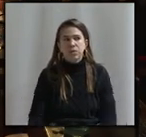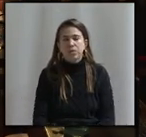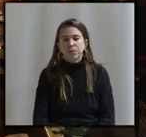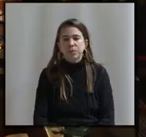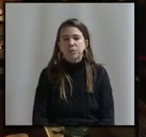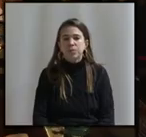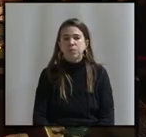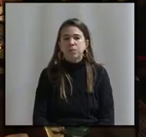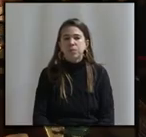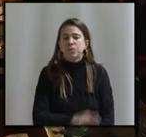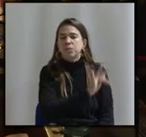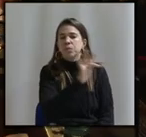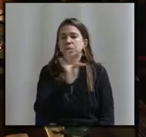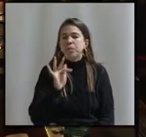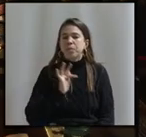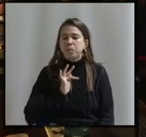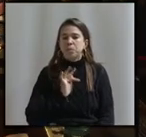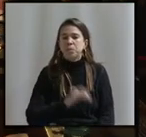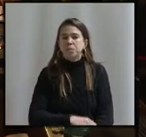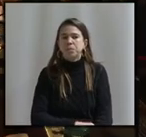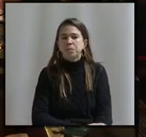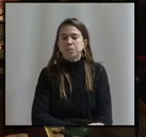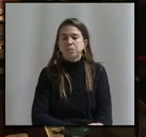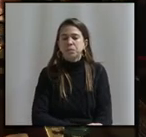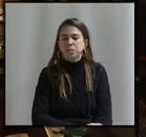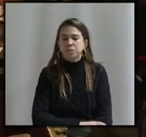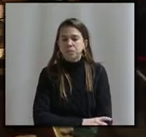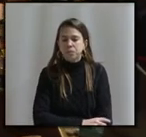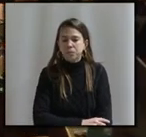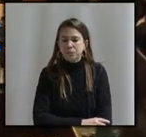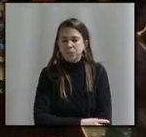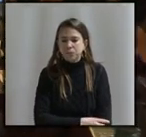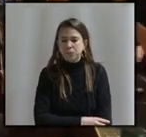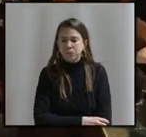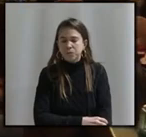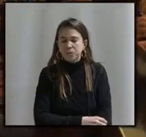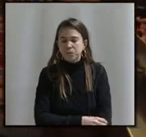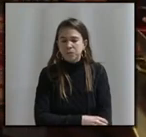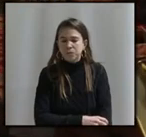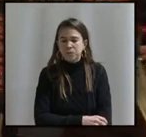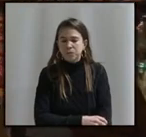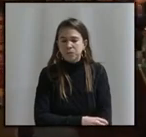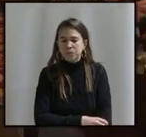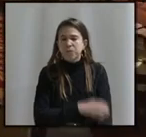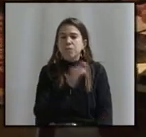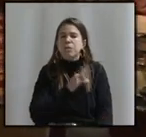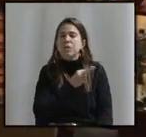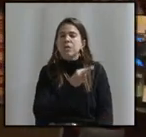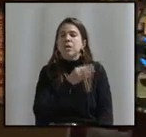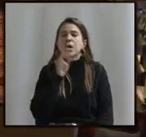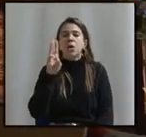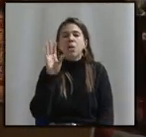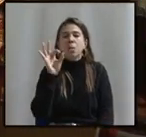Doncs té la paraula. Bé, gràcies, alcalde. A veure, senyor Pou,